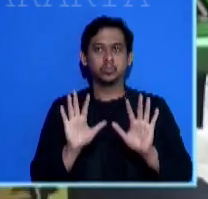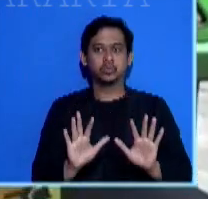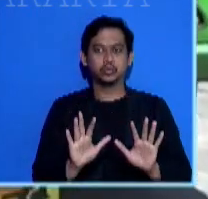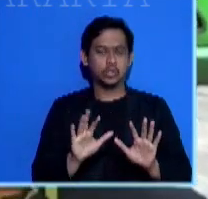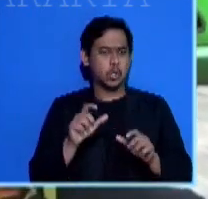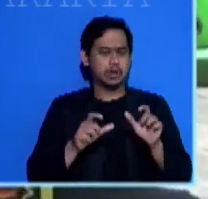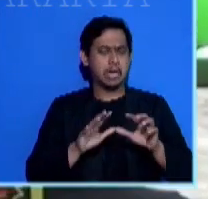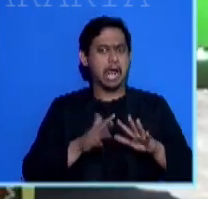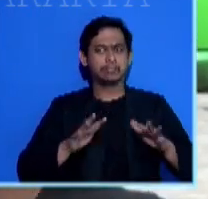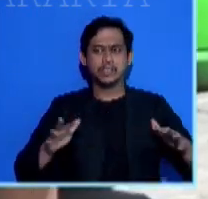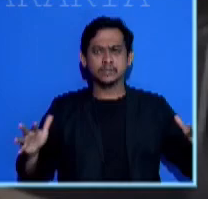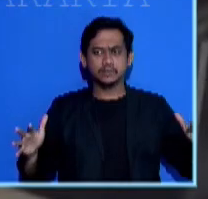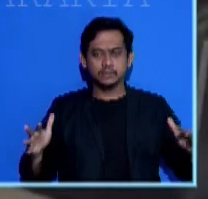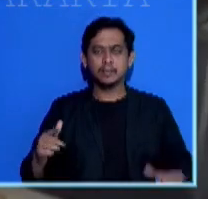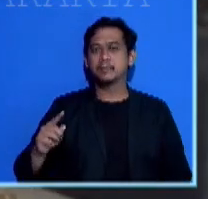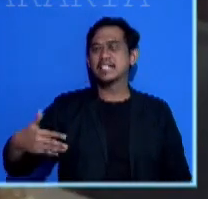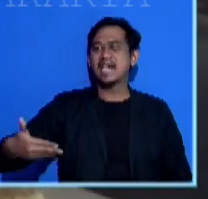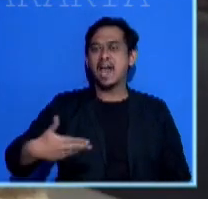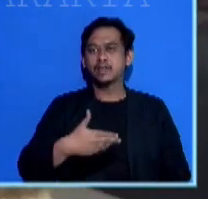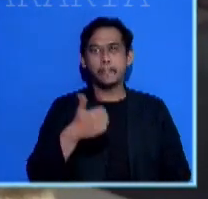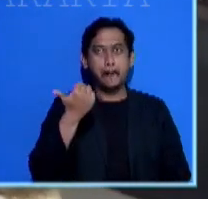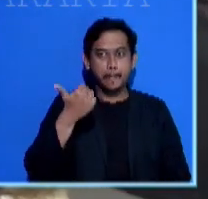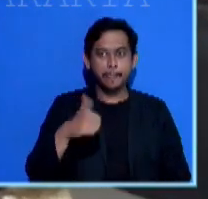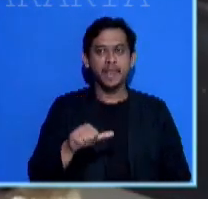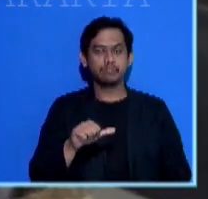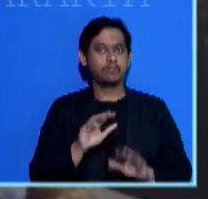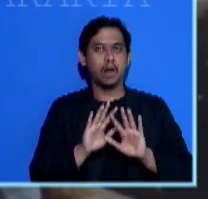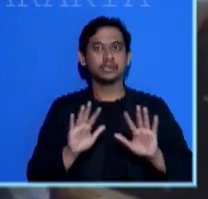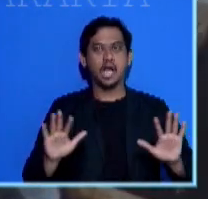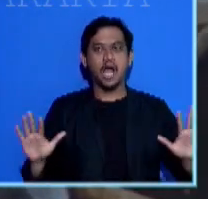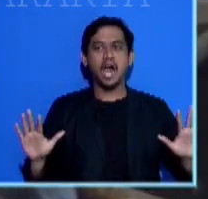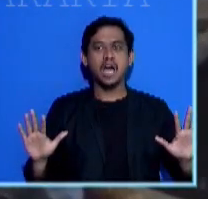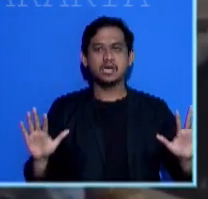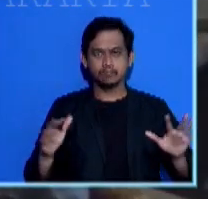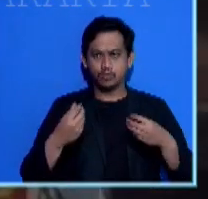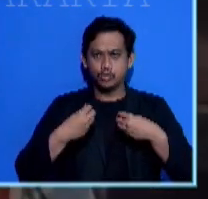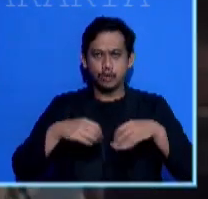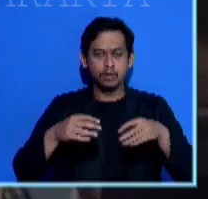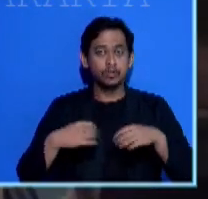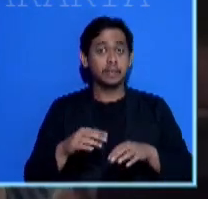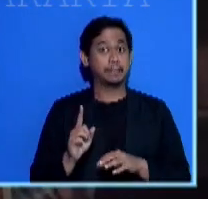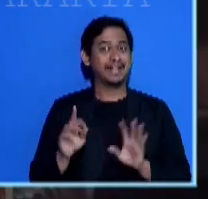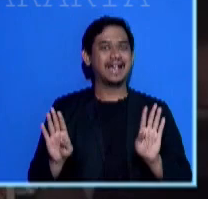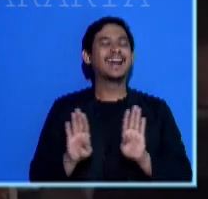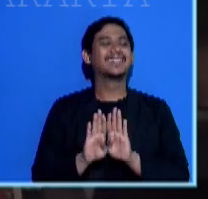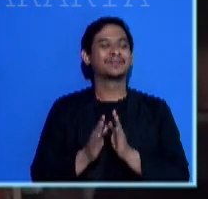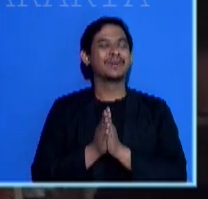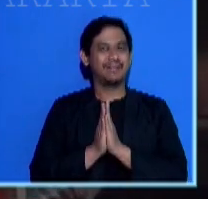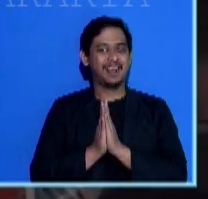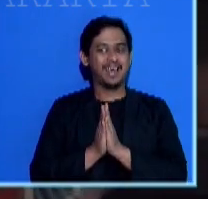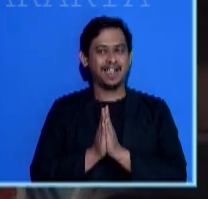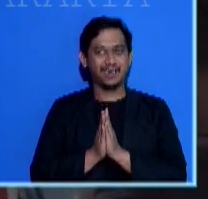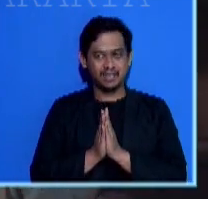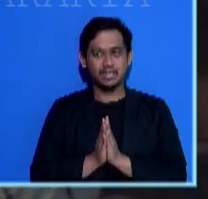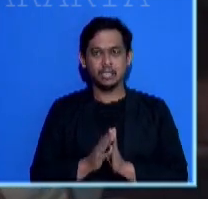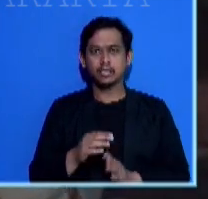pemudik ikan laut segar menjadi daya tarik dan banyak dijajak di musim libur lebaran iniburan juga berbarengan dengan marak